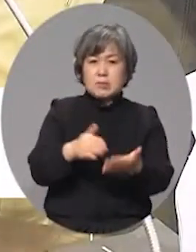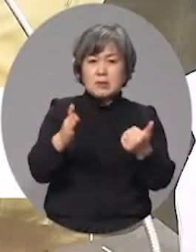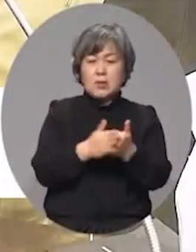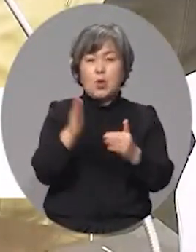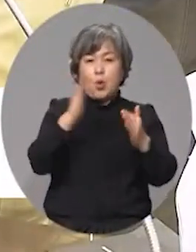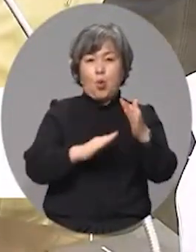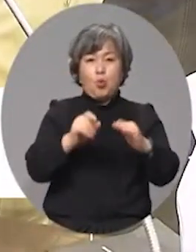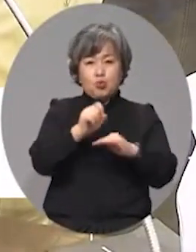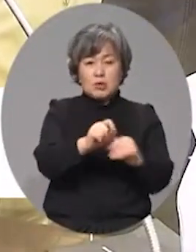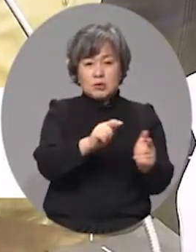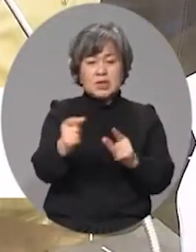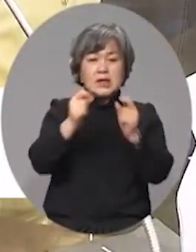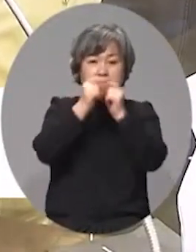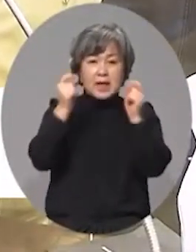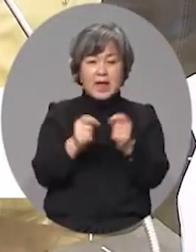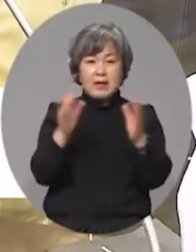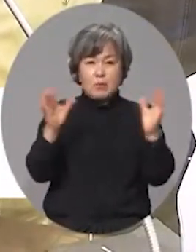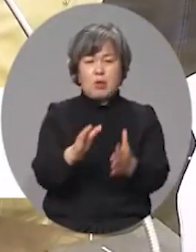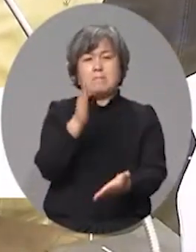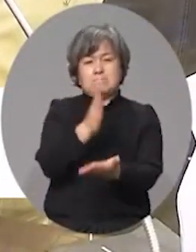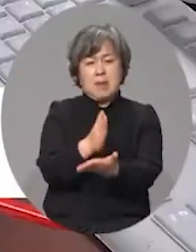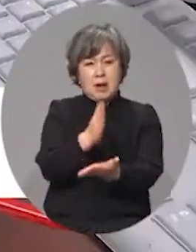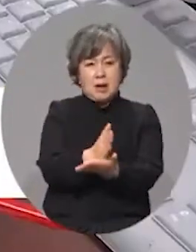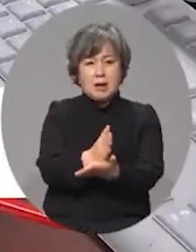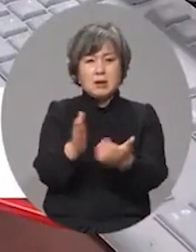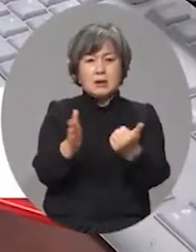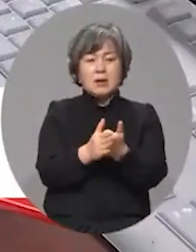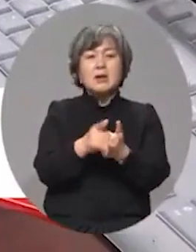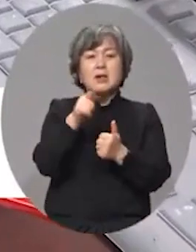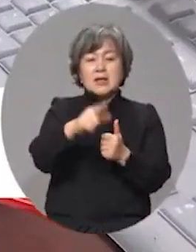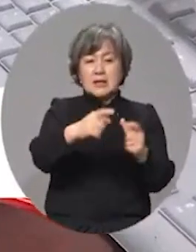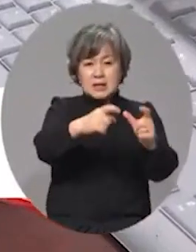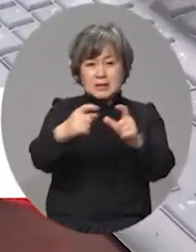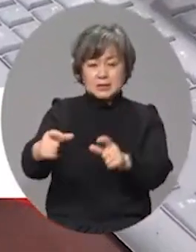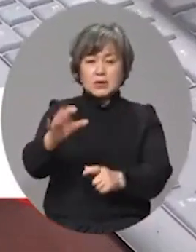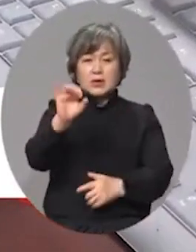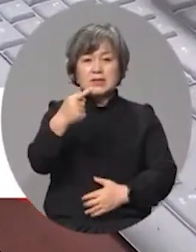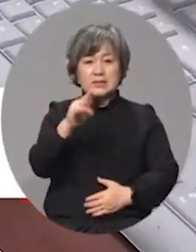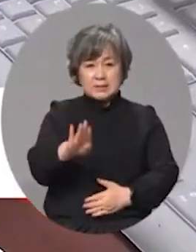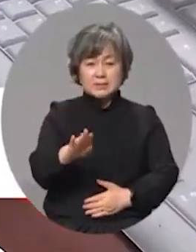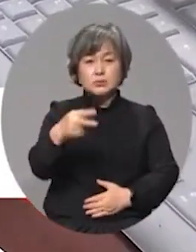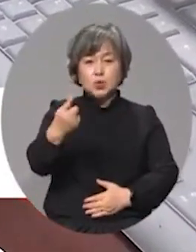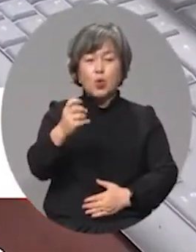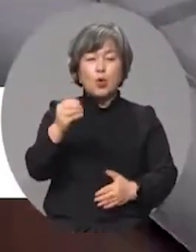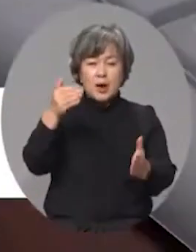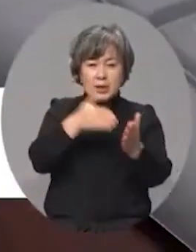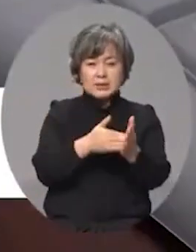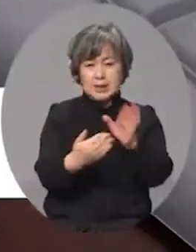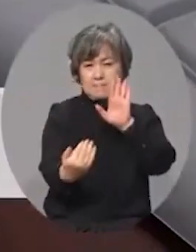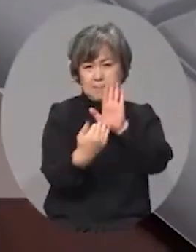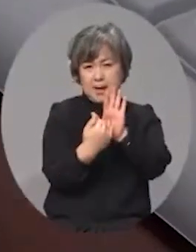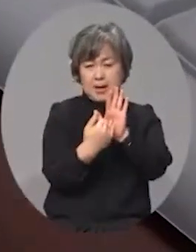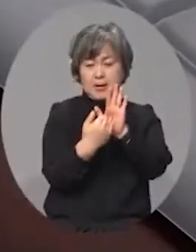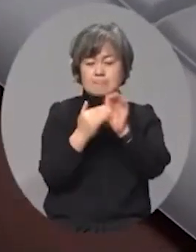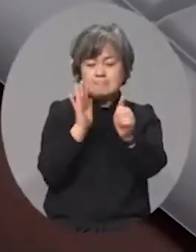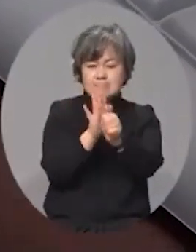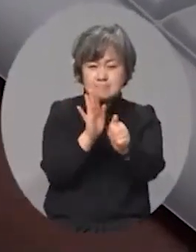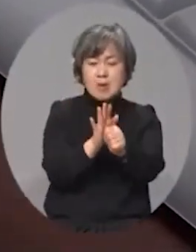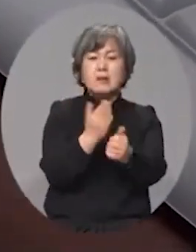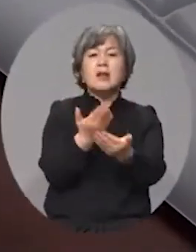공무원들의 사적 모임 자제를 강력히 권고하고 기초 단위인 읍면동부터 방역을 실천할 수 있도록